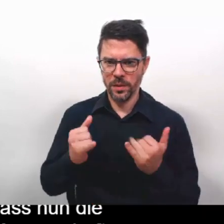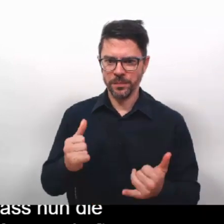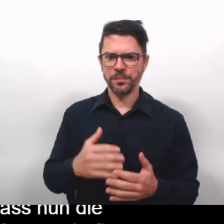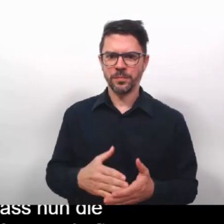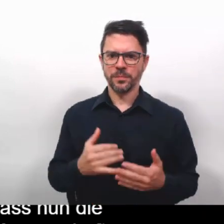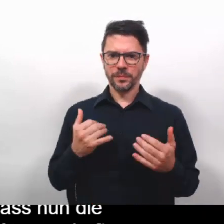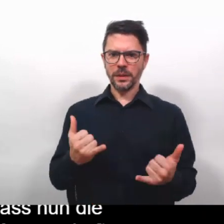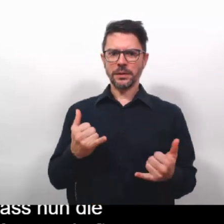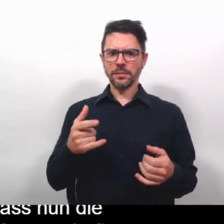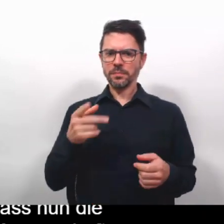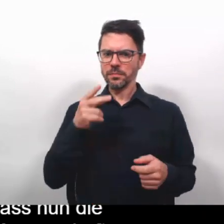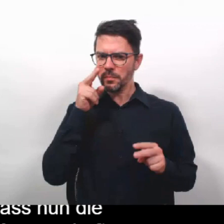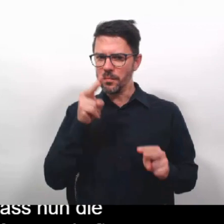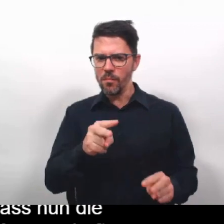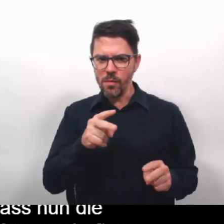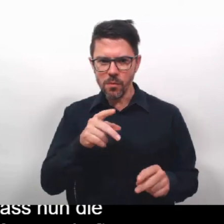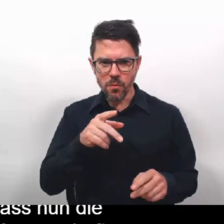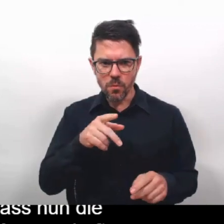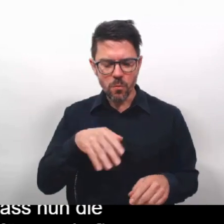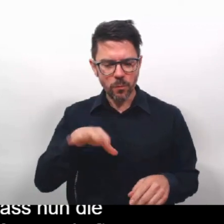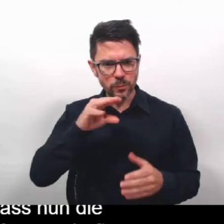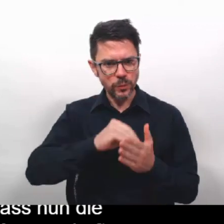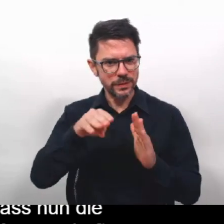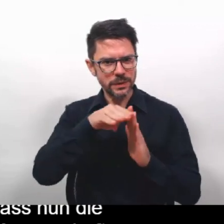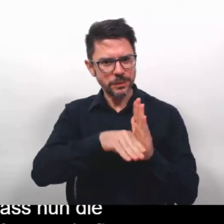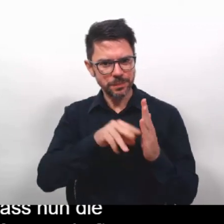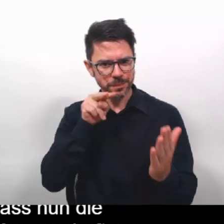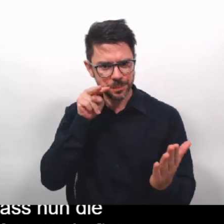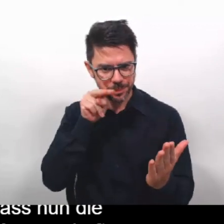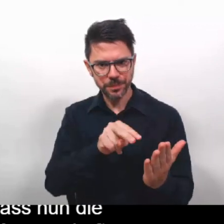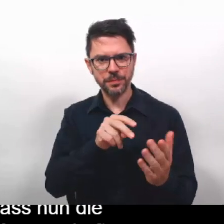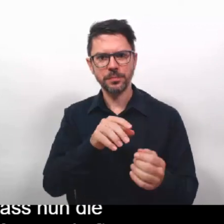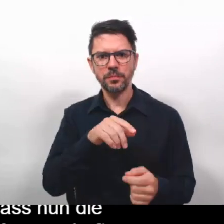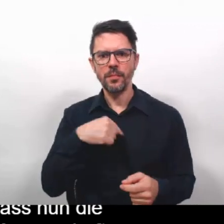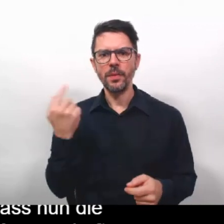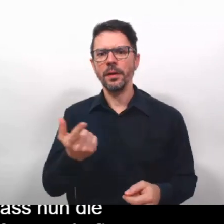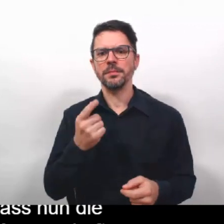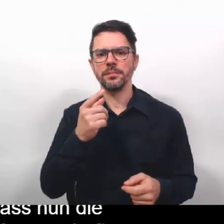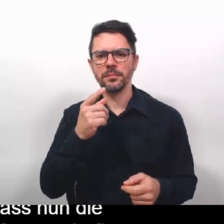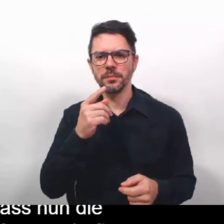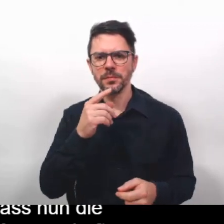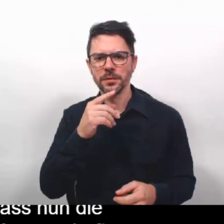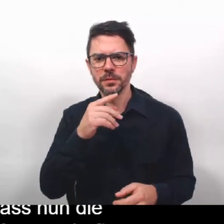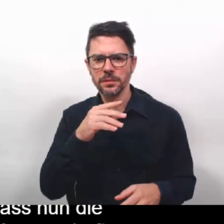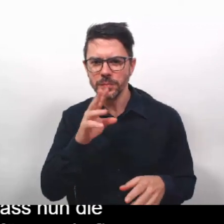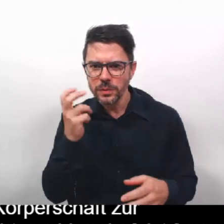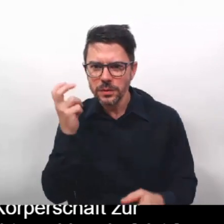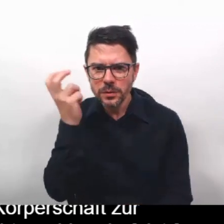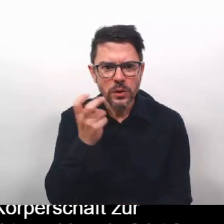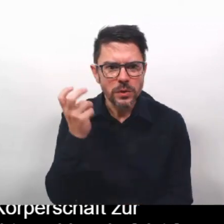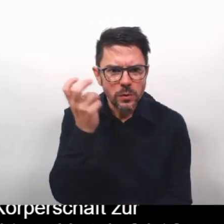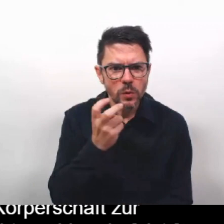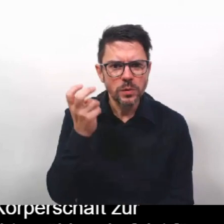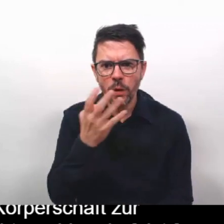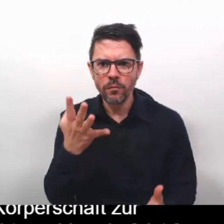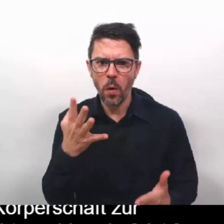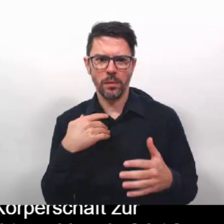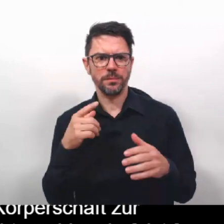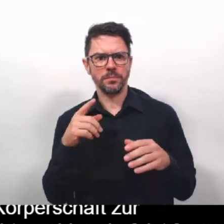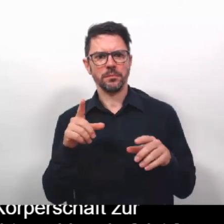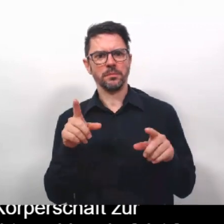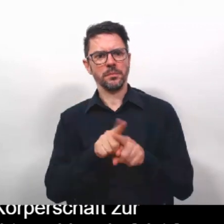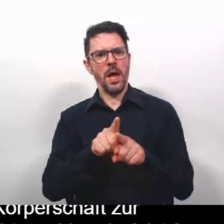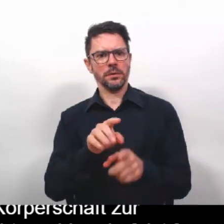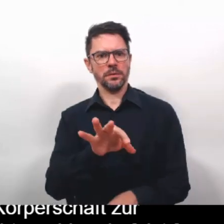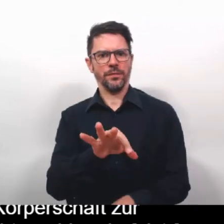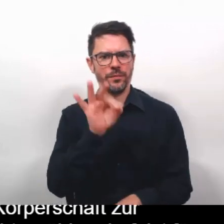beschleunigt werden. Aber bei uns stellt sich nicht die Frage nach dem Können, sondern erst mal nach dem Wollen,